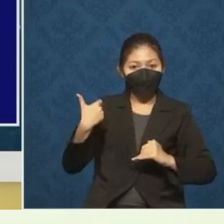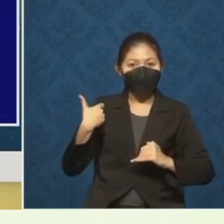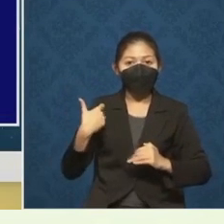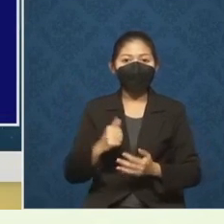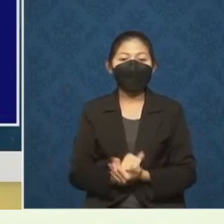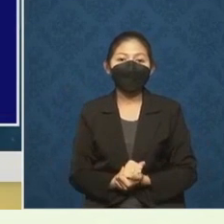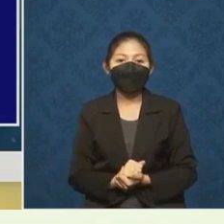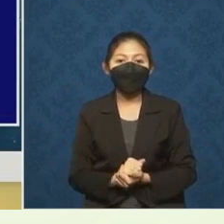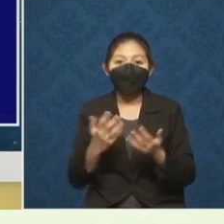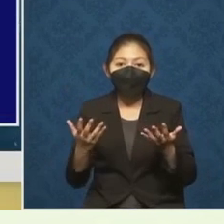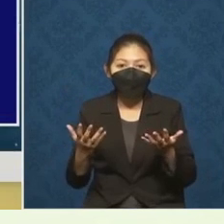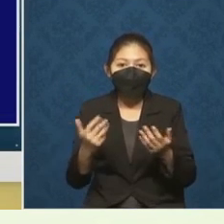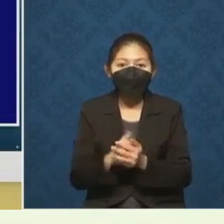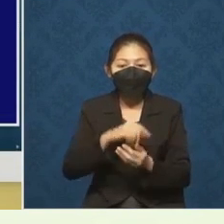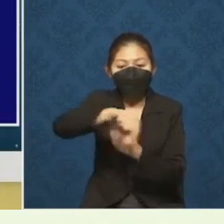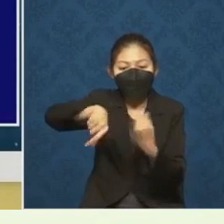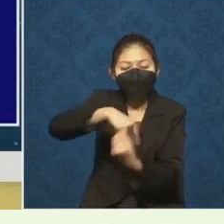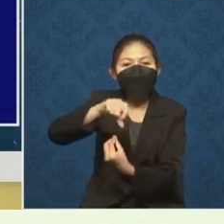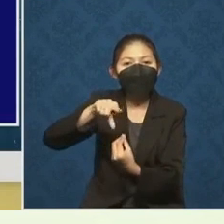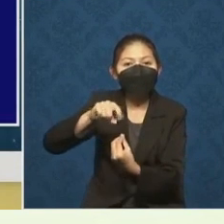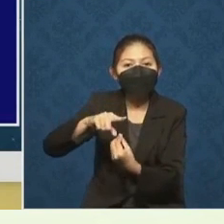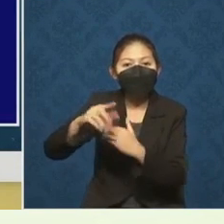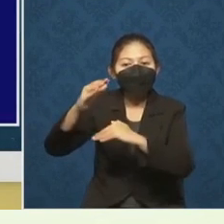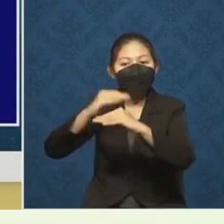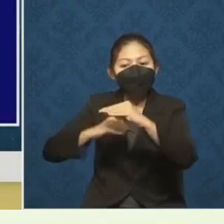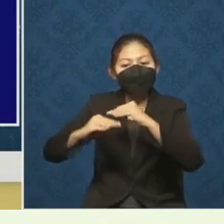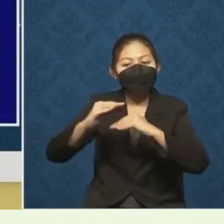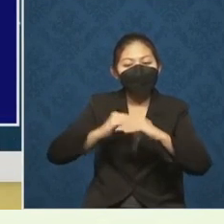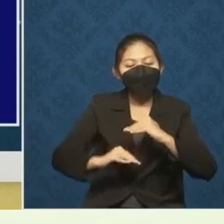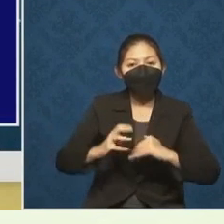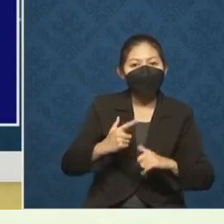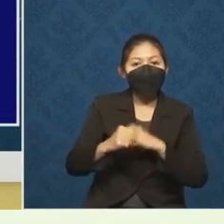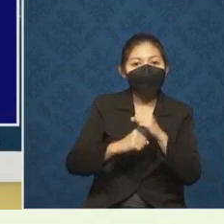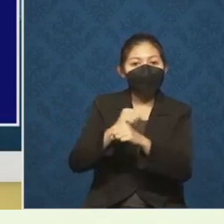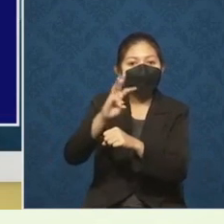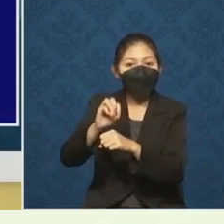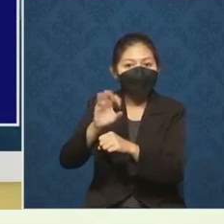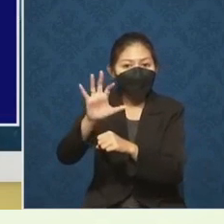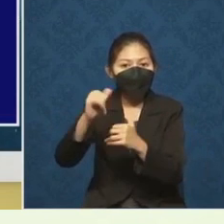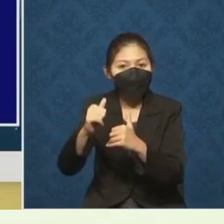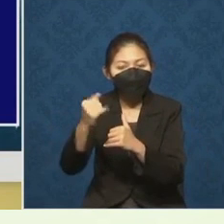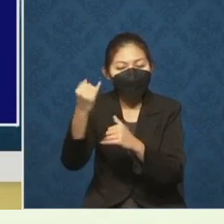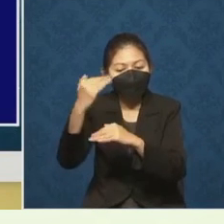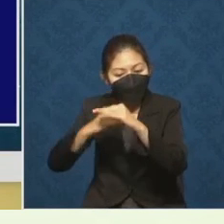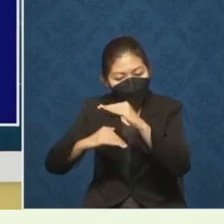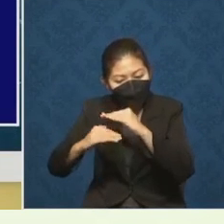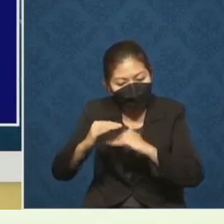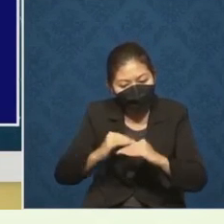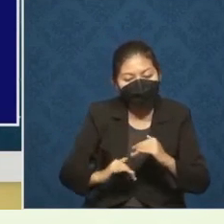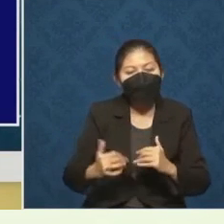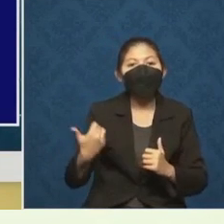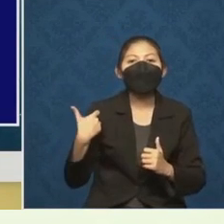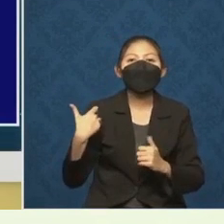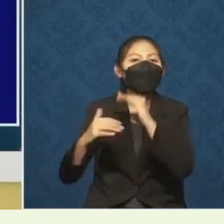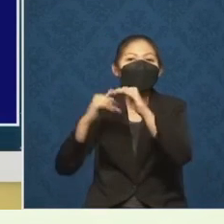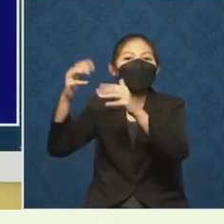ป็นไงฮะเศรษฐกิจมันตกต่ำลงมาทุกปีปี65นี่ก็แย่ตามคาดนะครับนะตัว